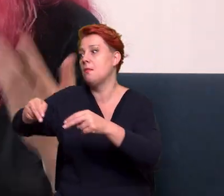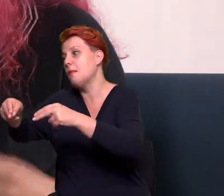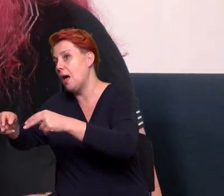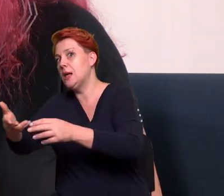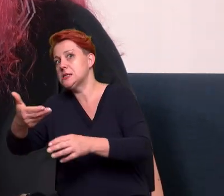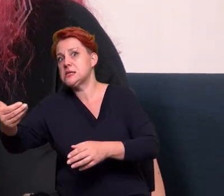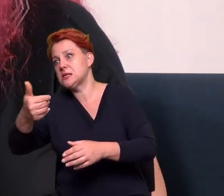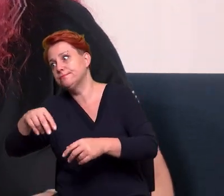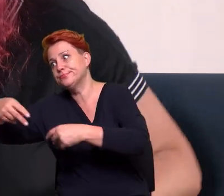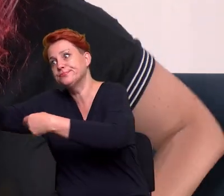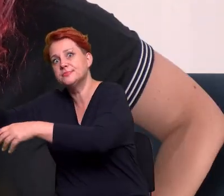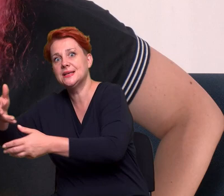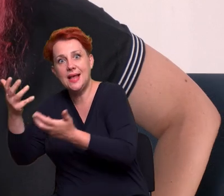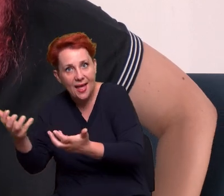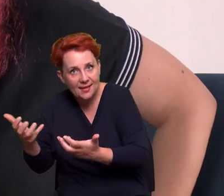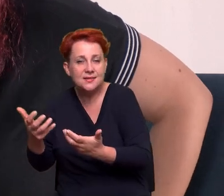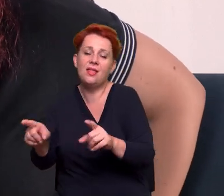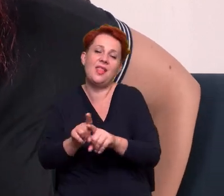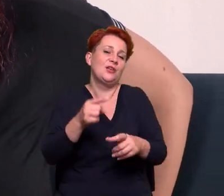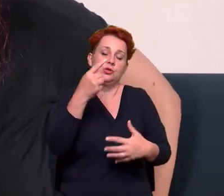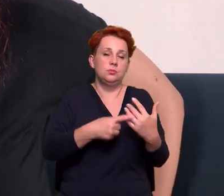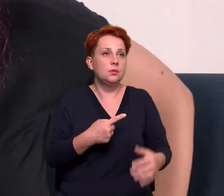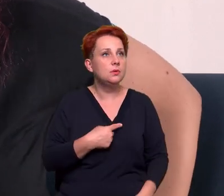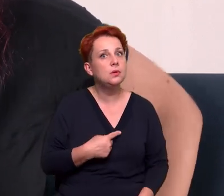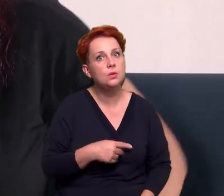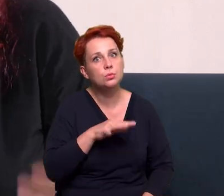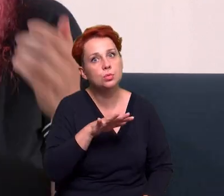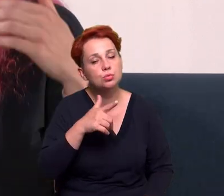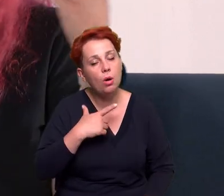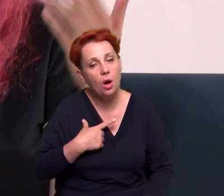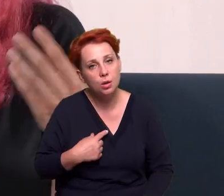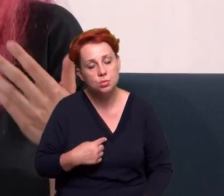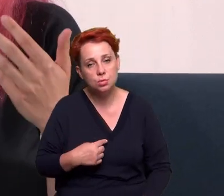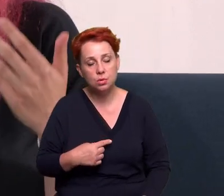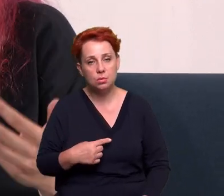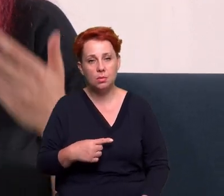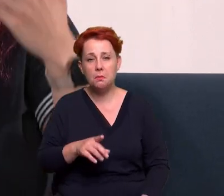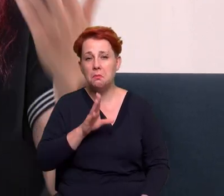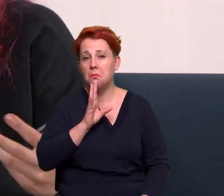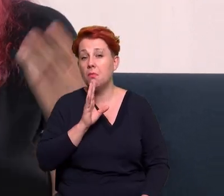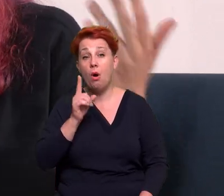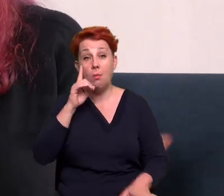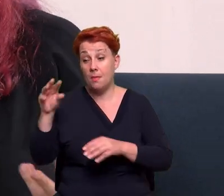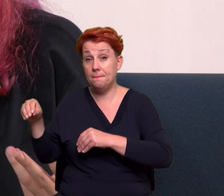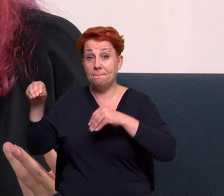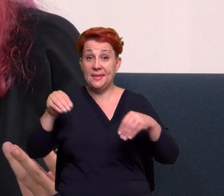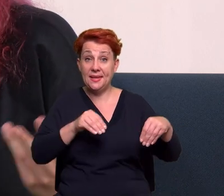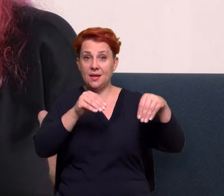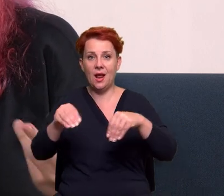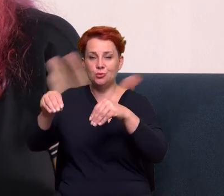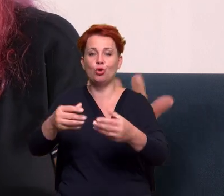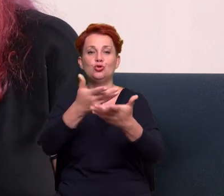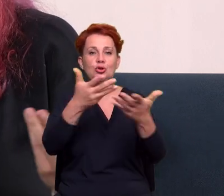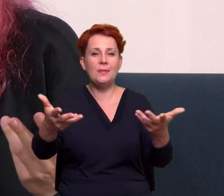się ich do tego powrotu. I też te liczby tutaj robią wrażenie. To znaczy mówi się mniej więcej Ta migracja z